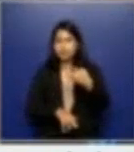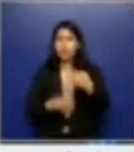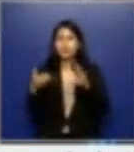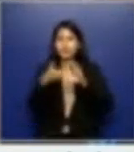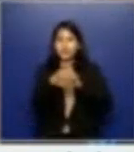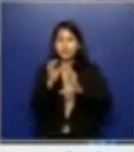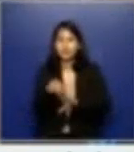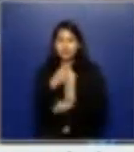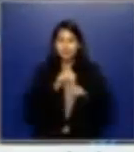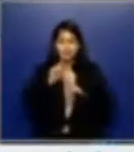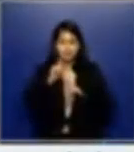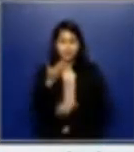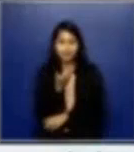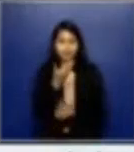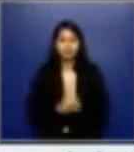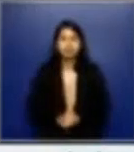ลด์ที่หนึ่งครับ